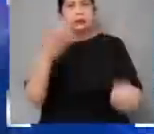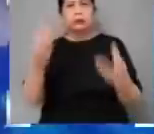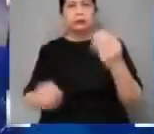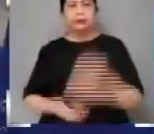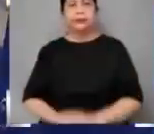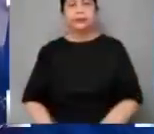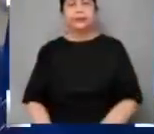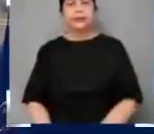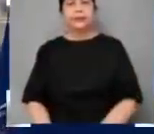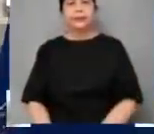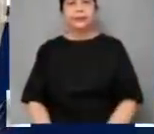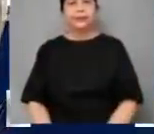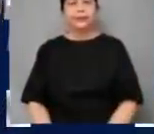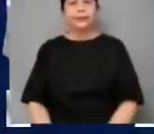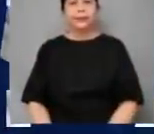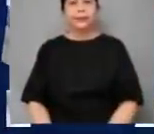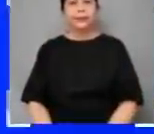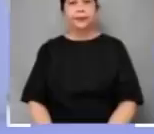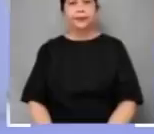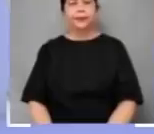inyong saksi.